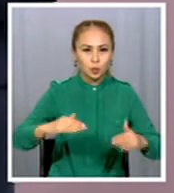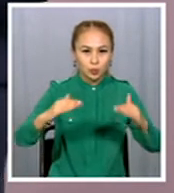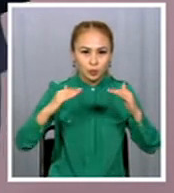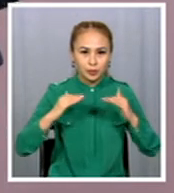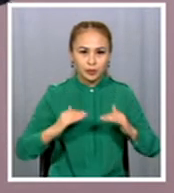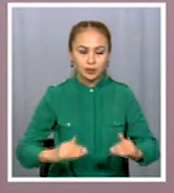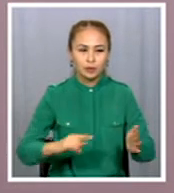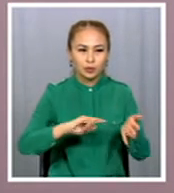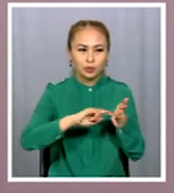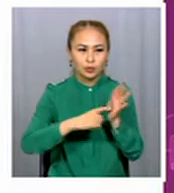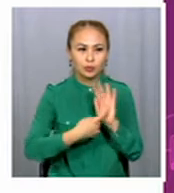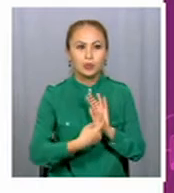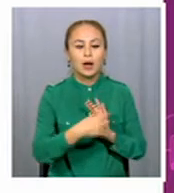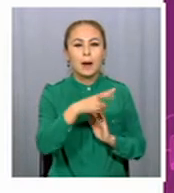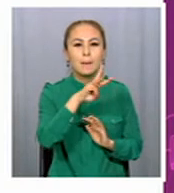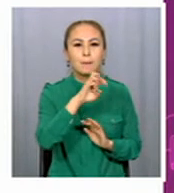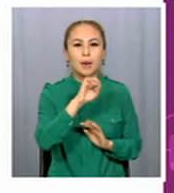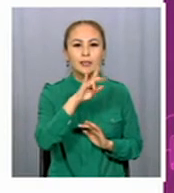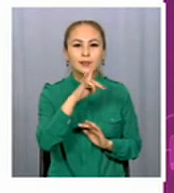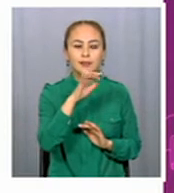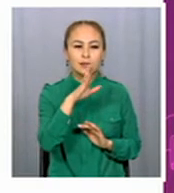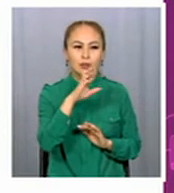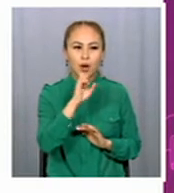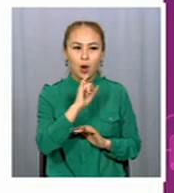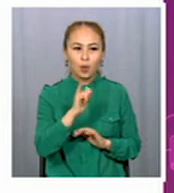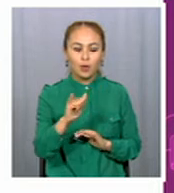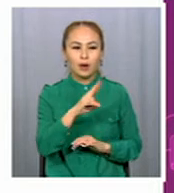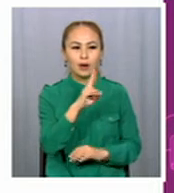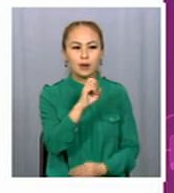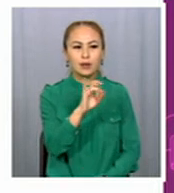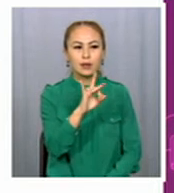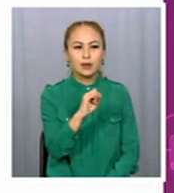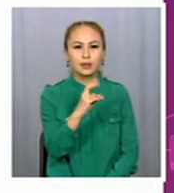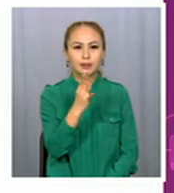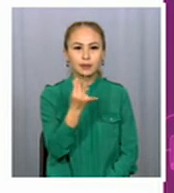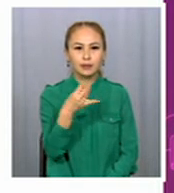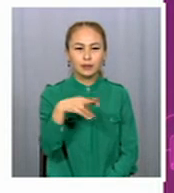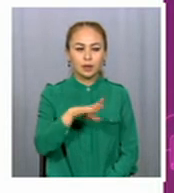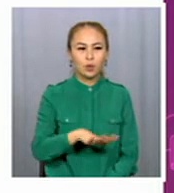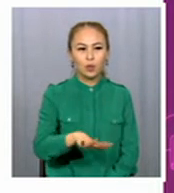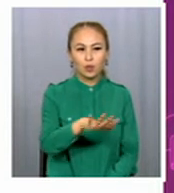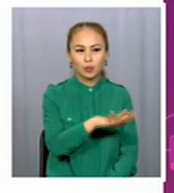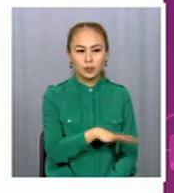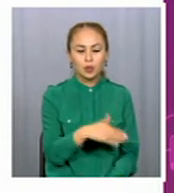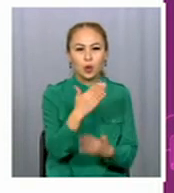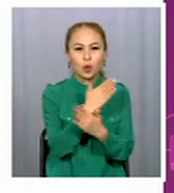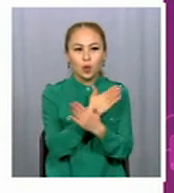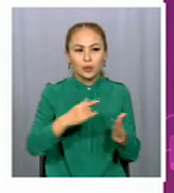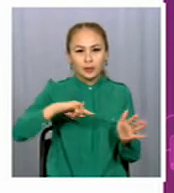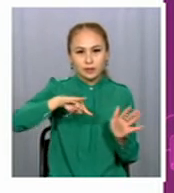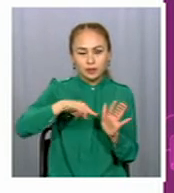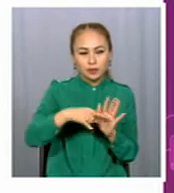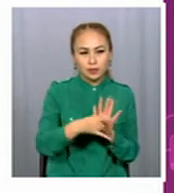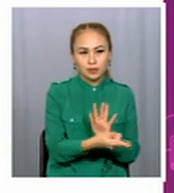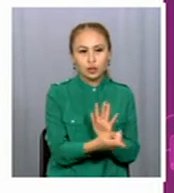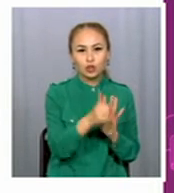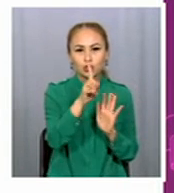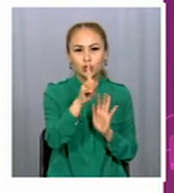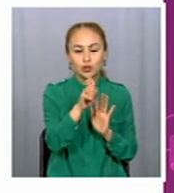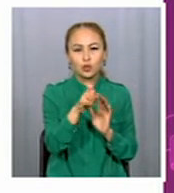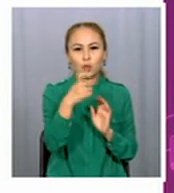нүкте Маңғыстаудағы Қарақия ойысы. Оның тереңдігі